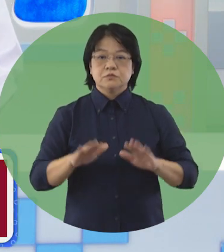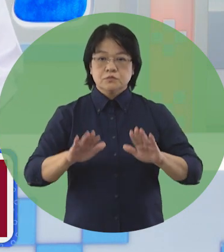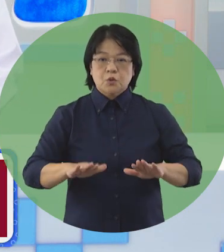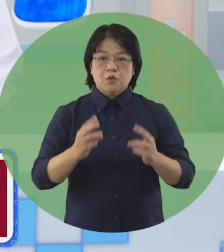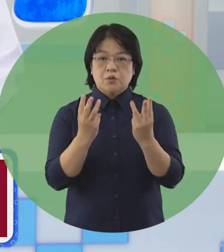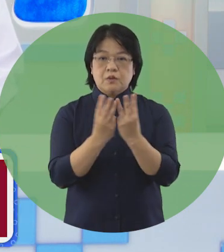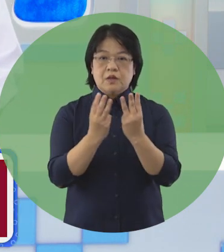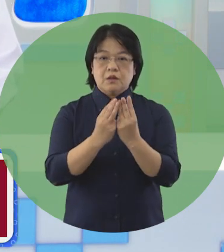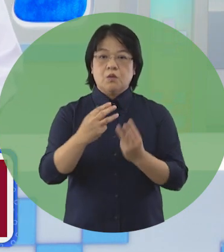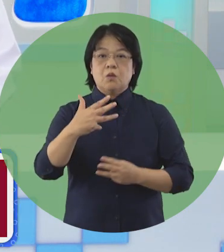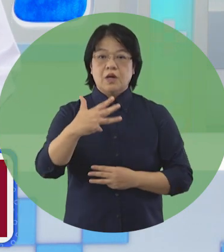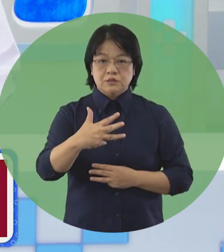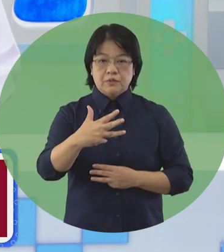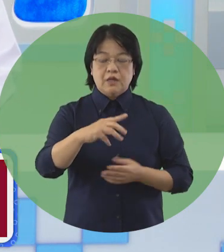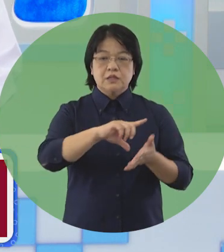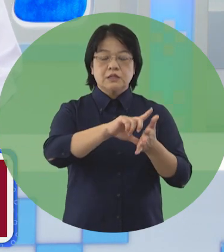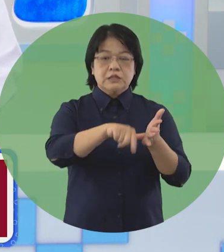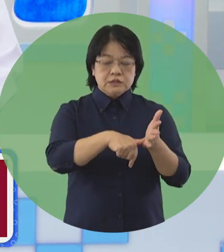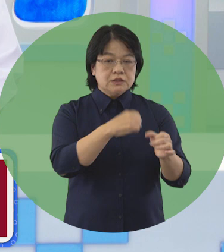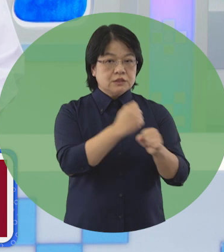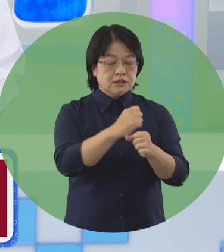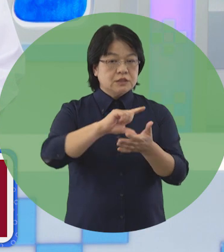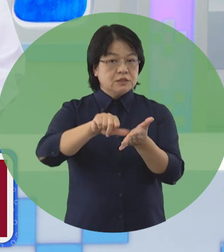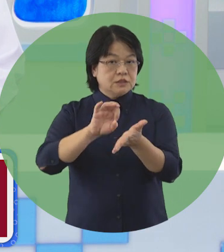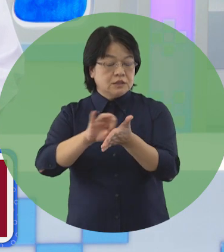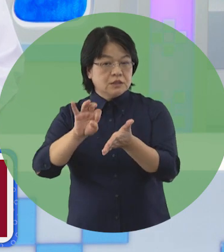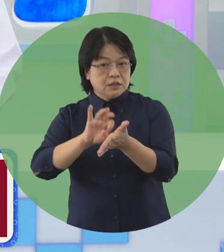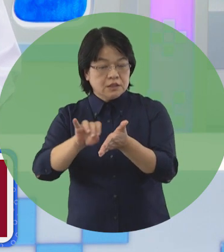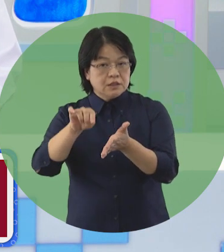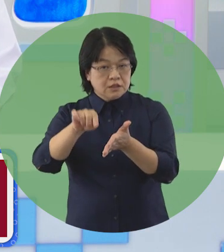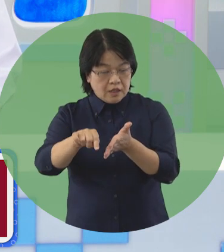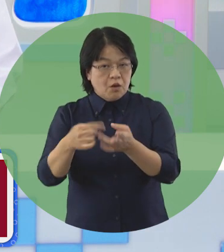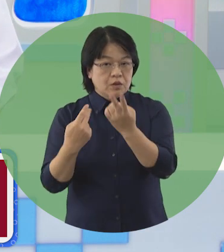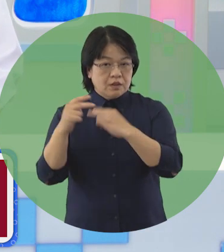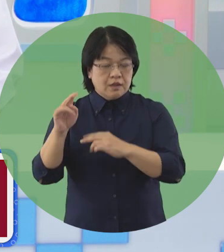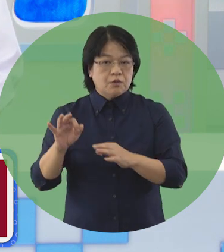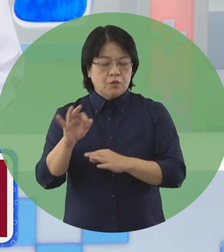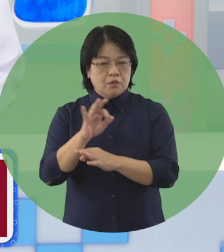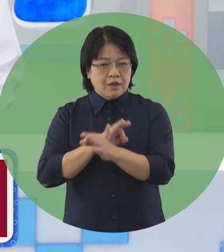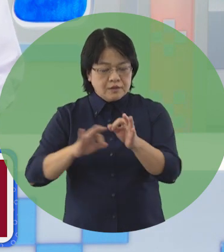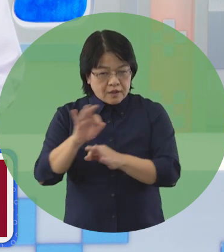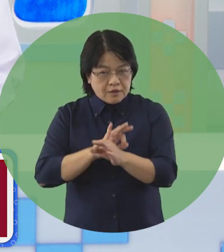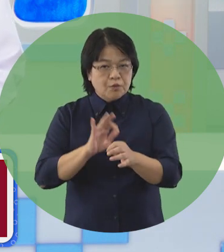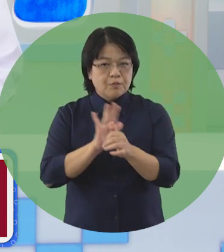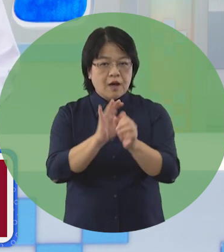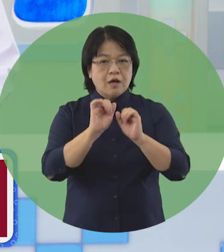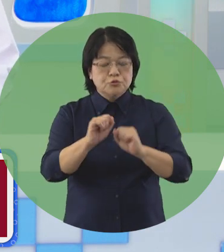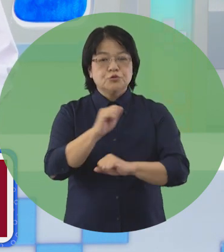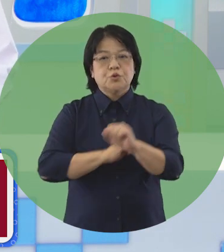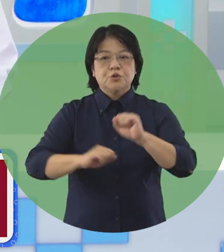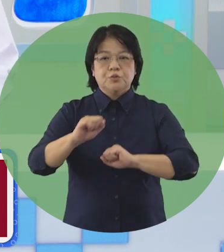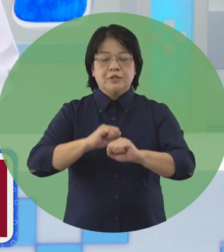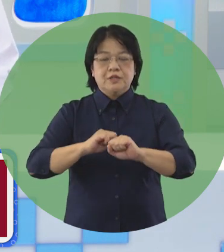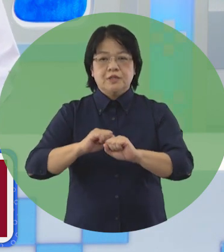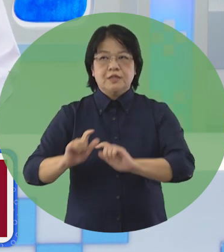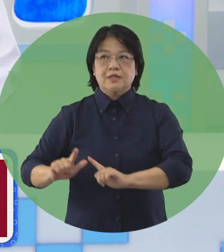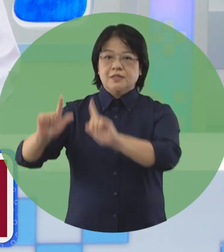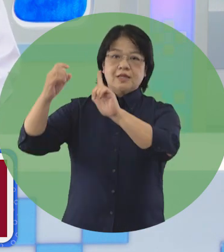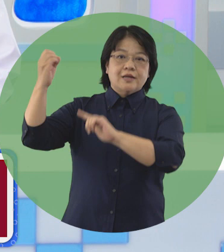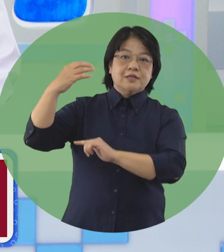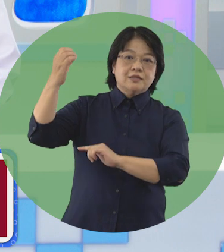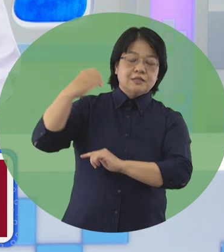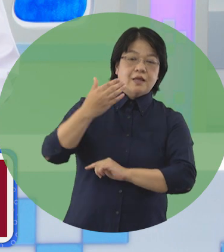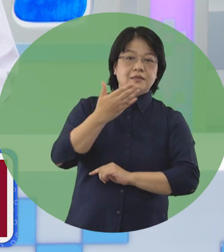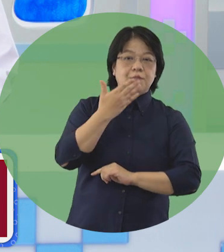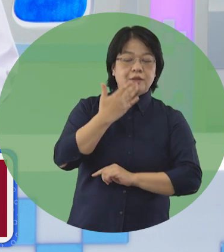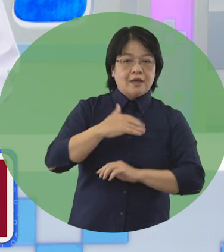番、地産地消で沖縄の経済を元気にする取り組みじゃ。 木田さんさん、食べたら頑丈沖縄さ